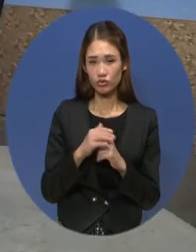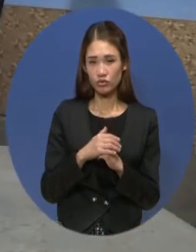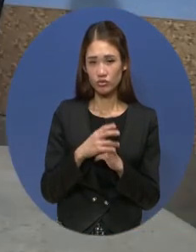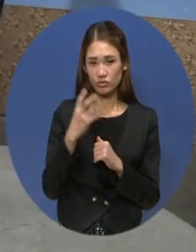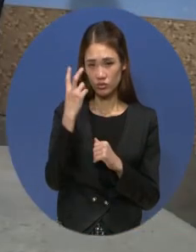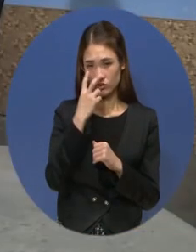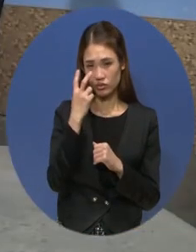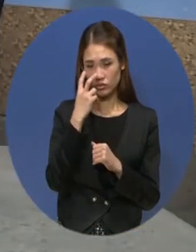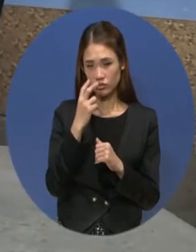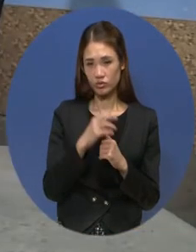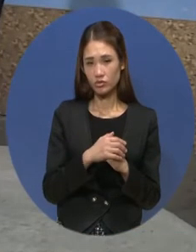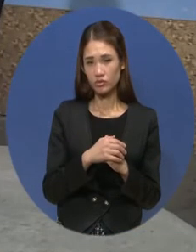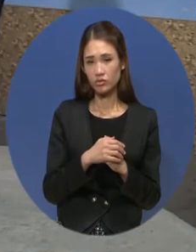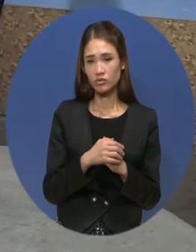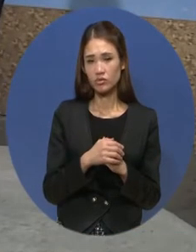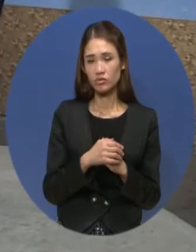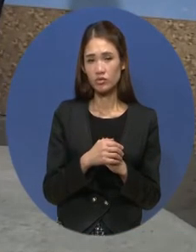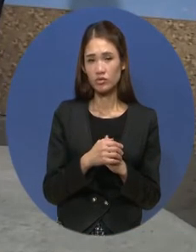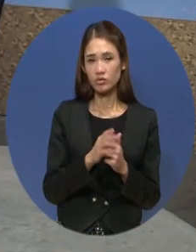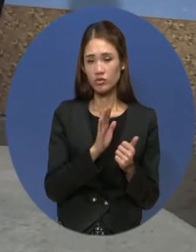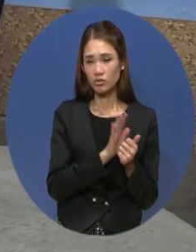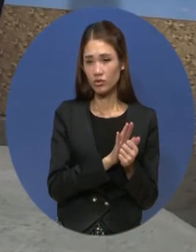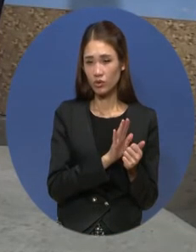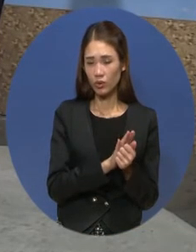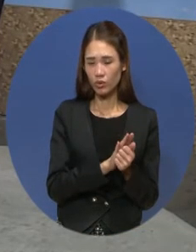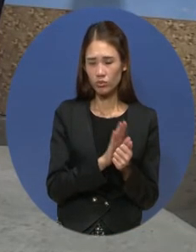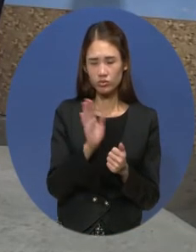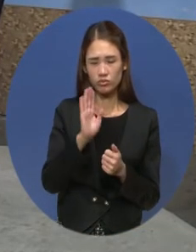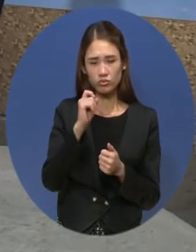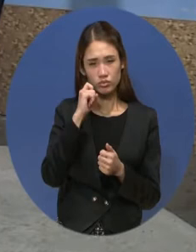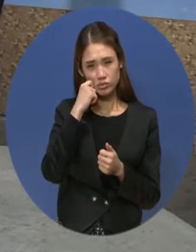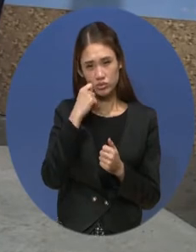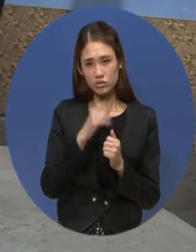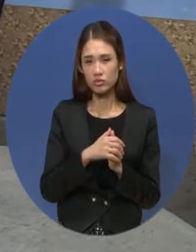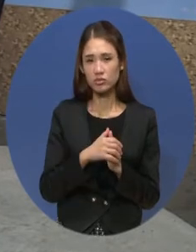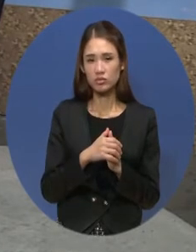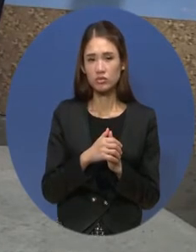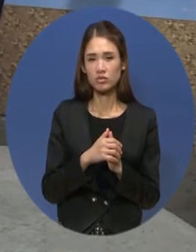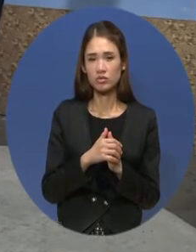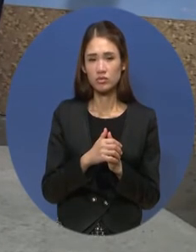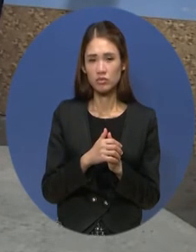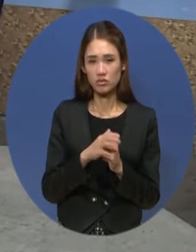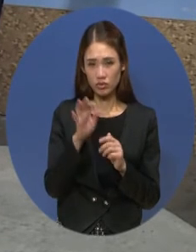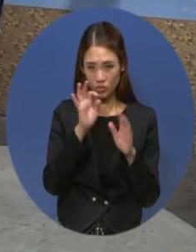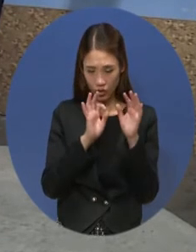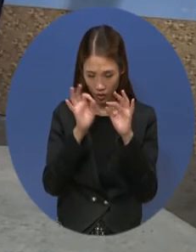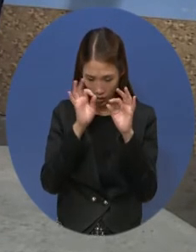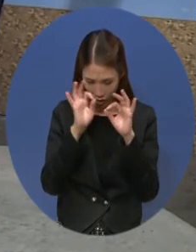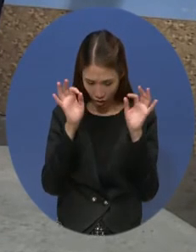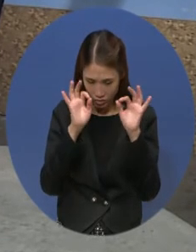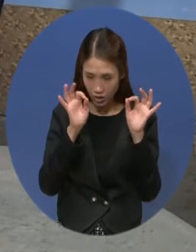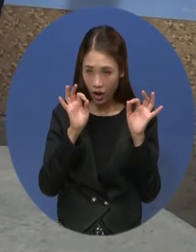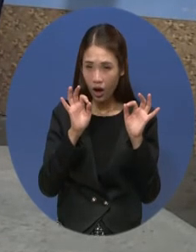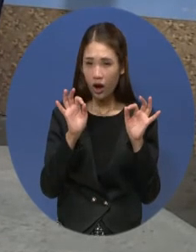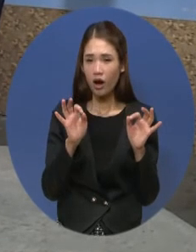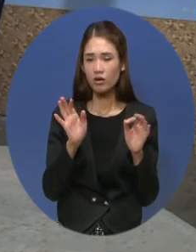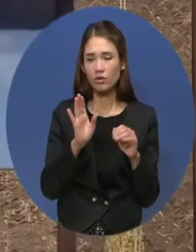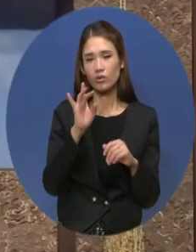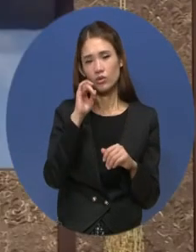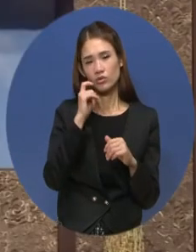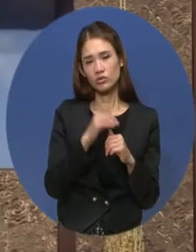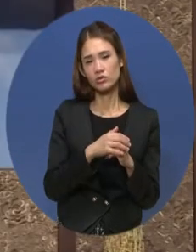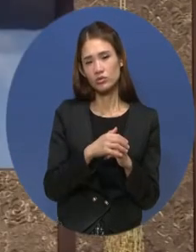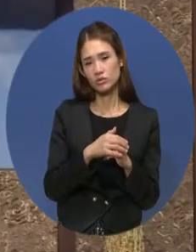돌본 지원을 하기도 경제 어렵게 써요 그것을 찾아 봤는데 상당히 좀 어려웠고 그 때